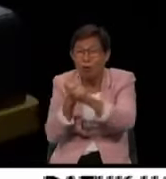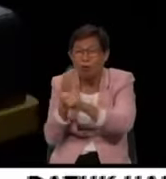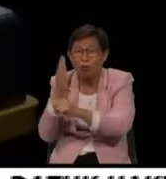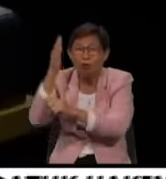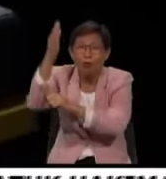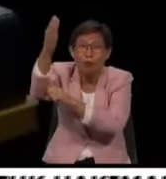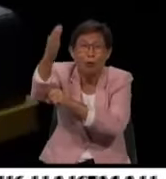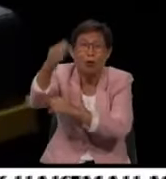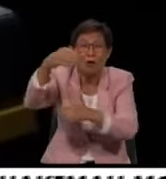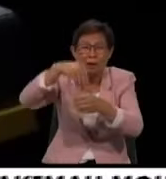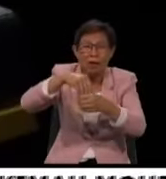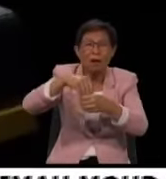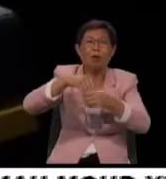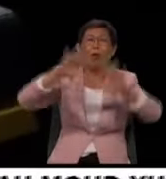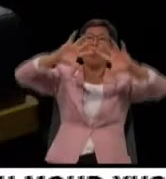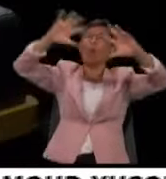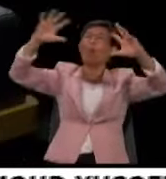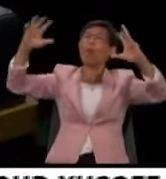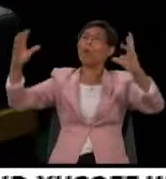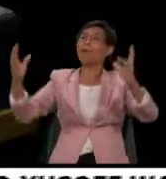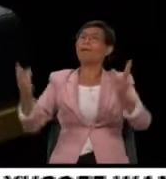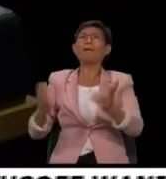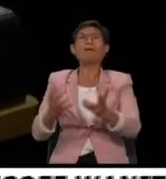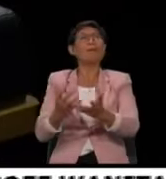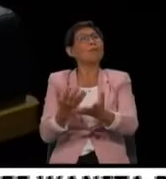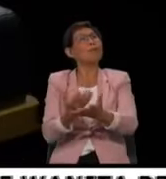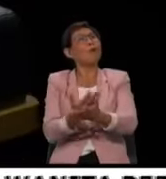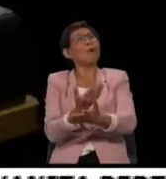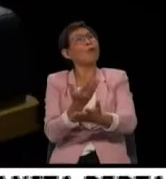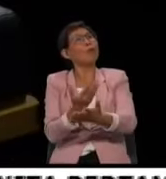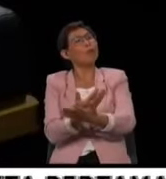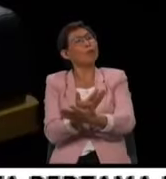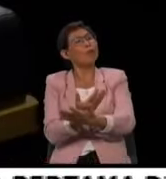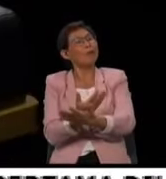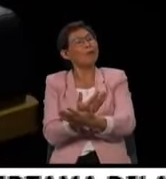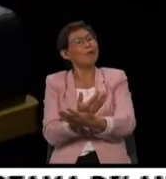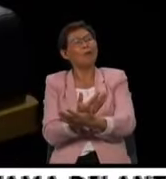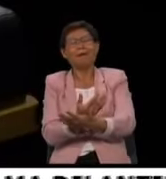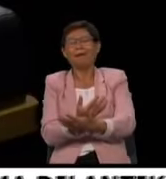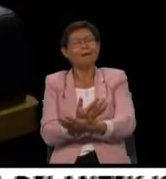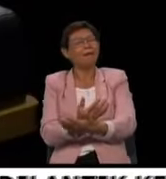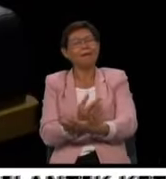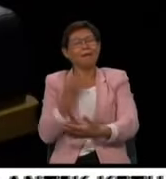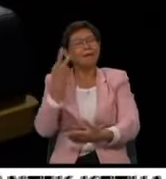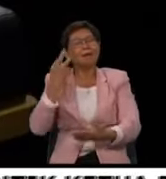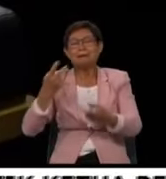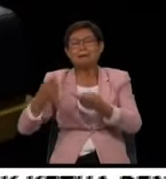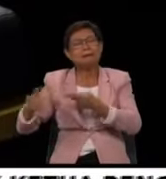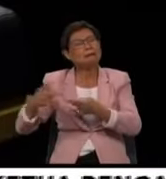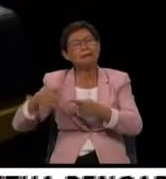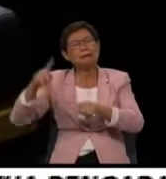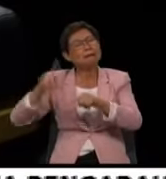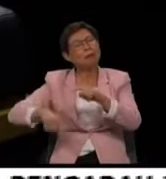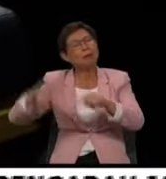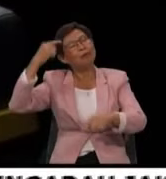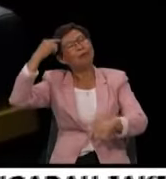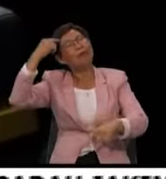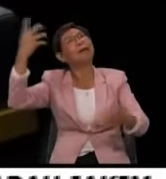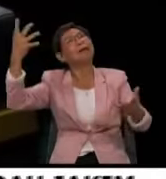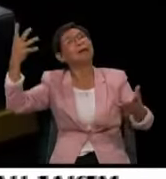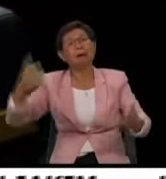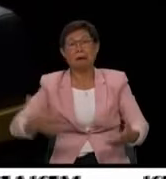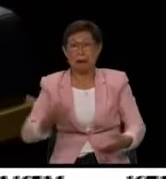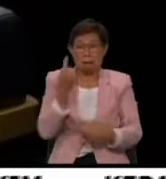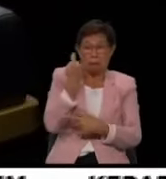akan hidup dalam satu dunia yang baru jauh daripada a imaginasi kita. Maka er kita lihat